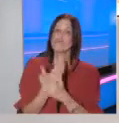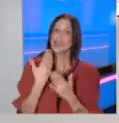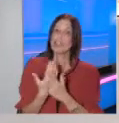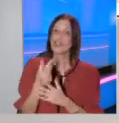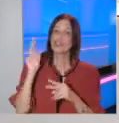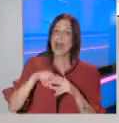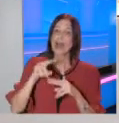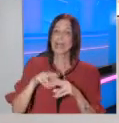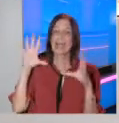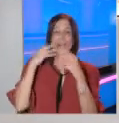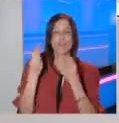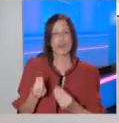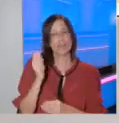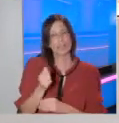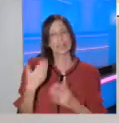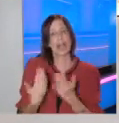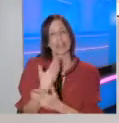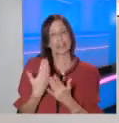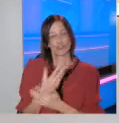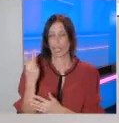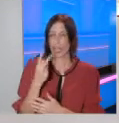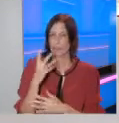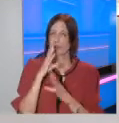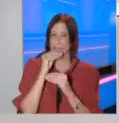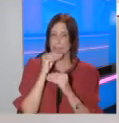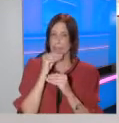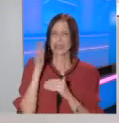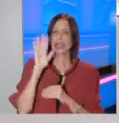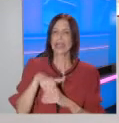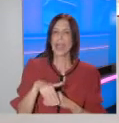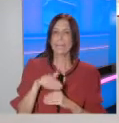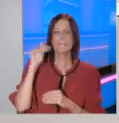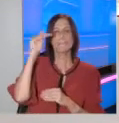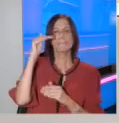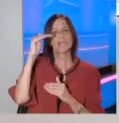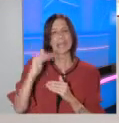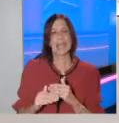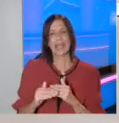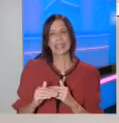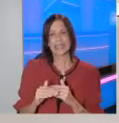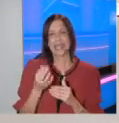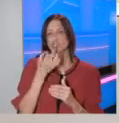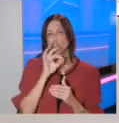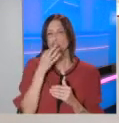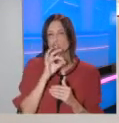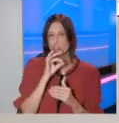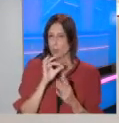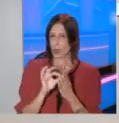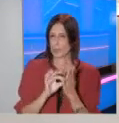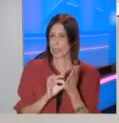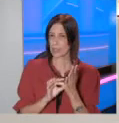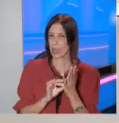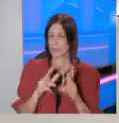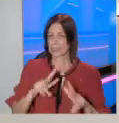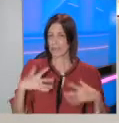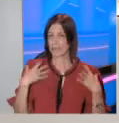ואז ערב טוב כנסת מהדורת החדשות שלנו. אנחנו כמובן נעסוק גם בירידה, בשיפור בנתוני התחלואה. האם זה באמת